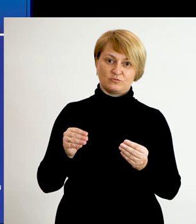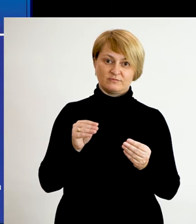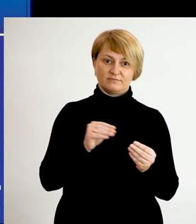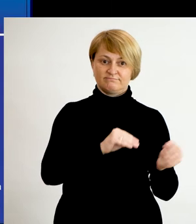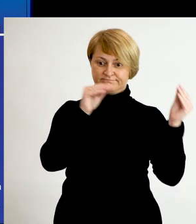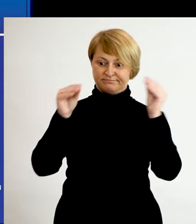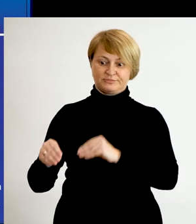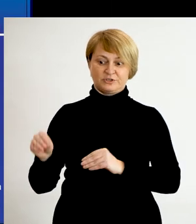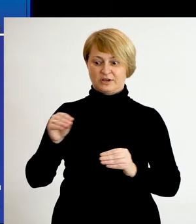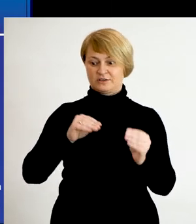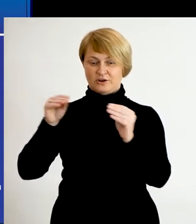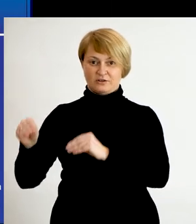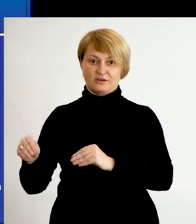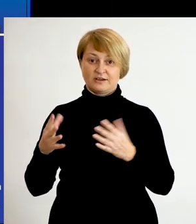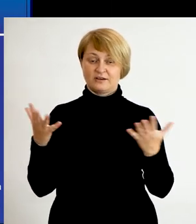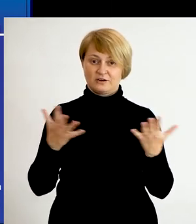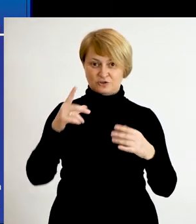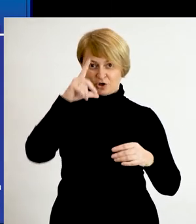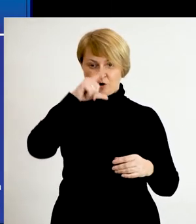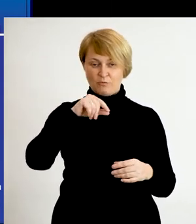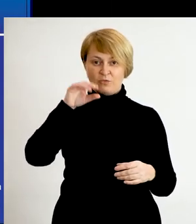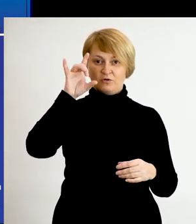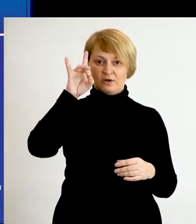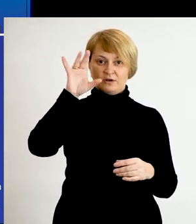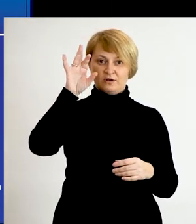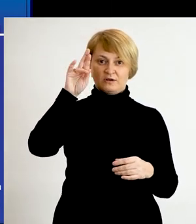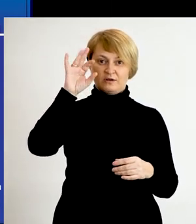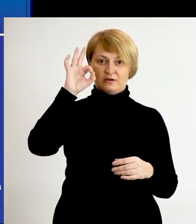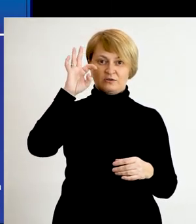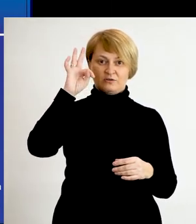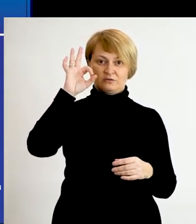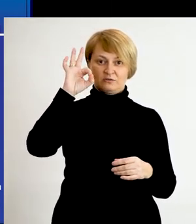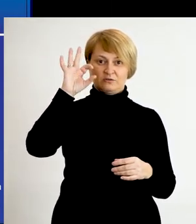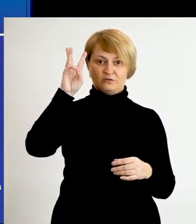podpowiada, przy Opolu Grocowice.